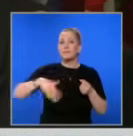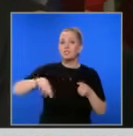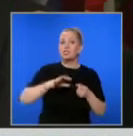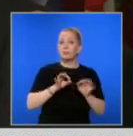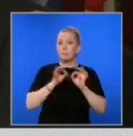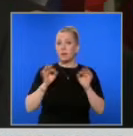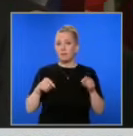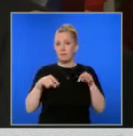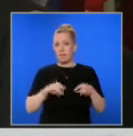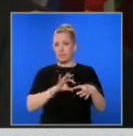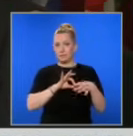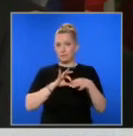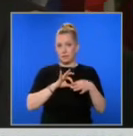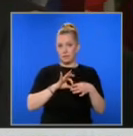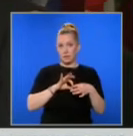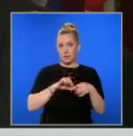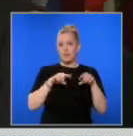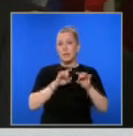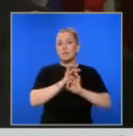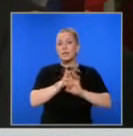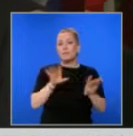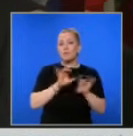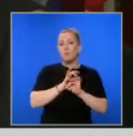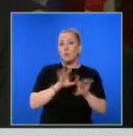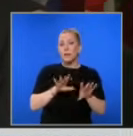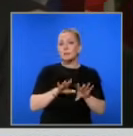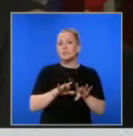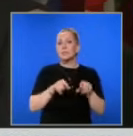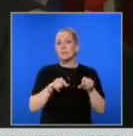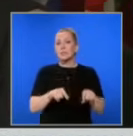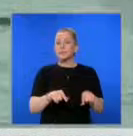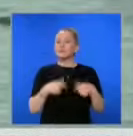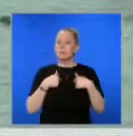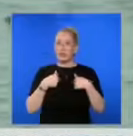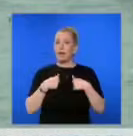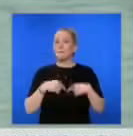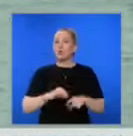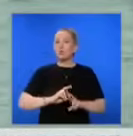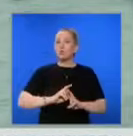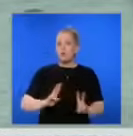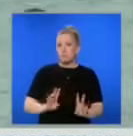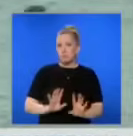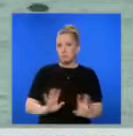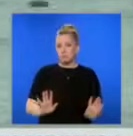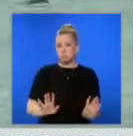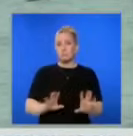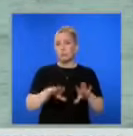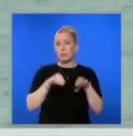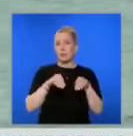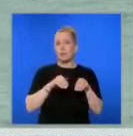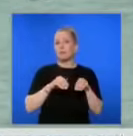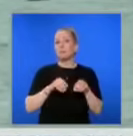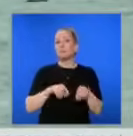мерки в тази връзка и тази информация ни свари добре подготвени, за да предприемем